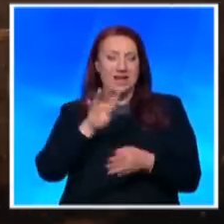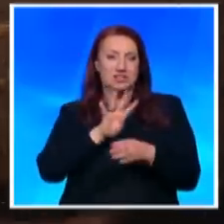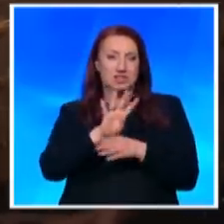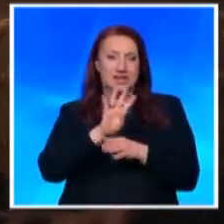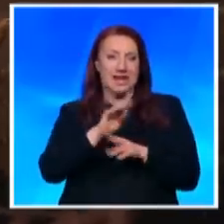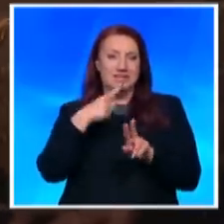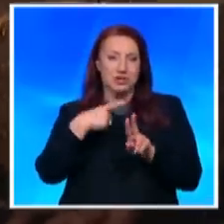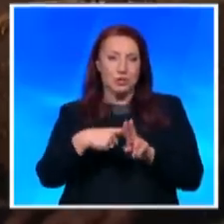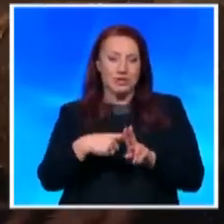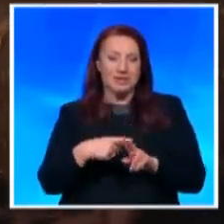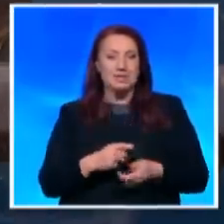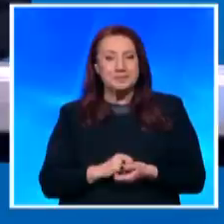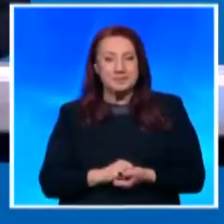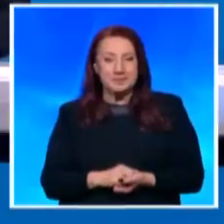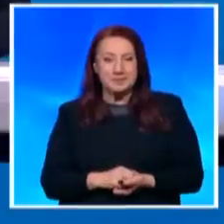юни.